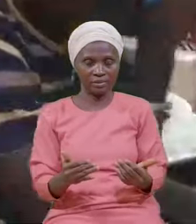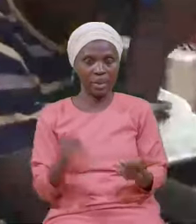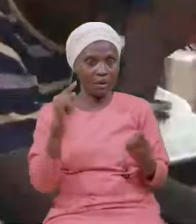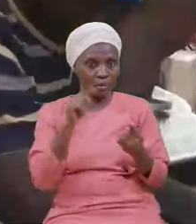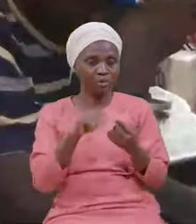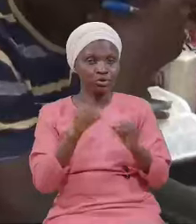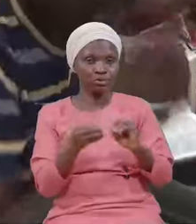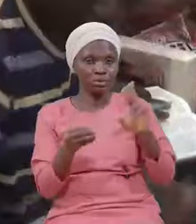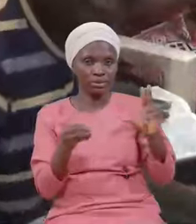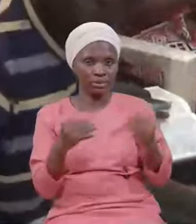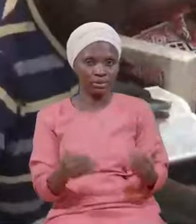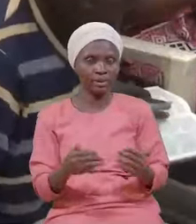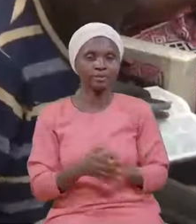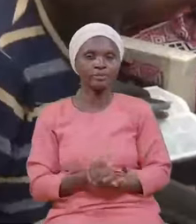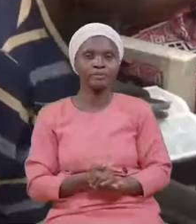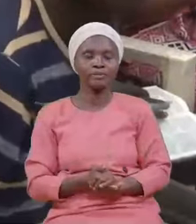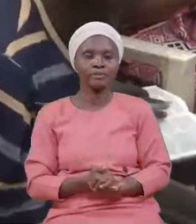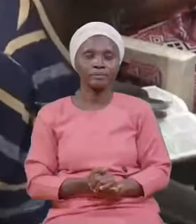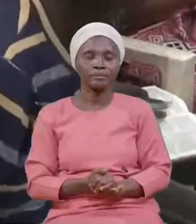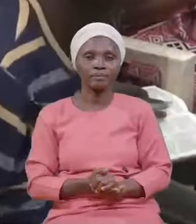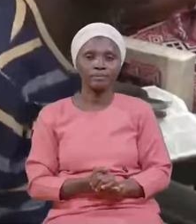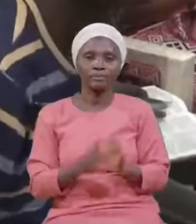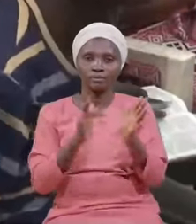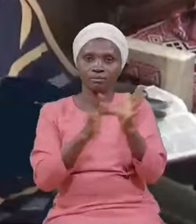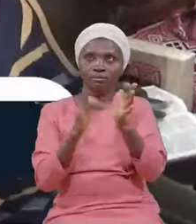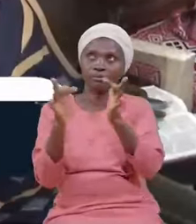point. Troisième point, Jésus